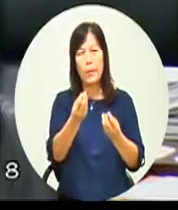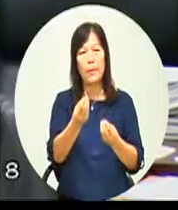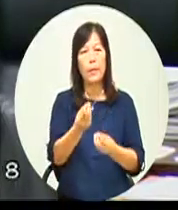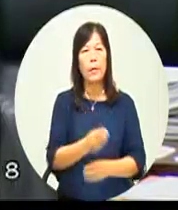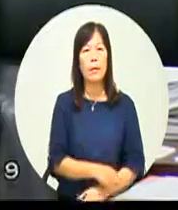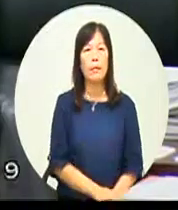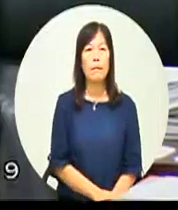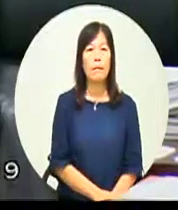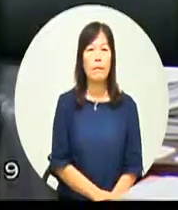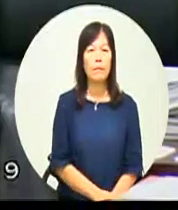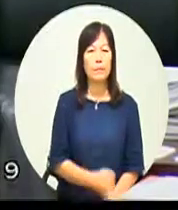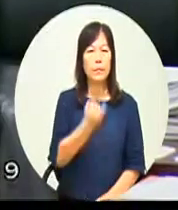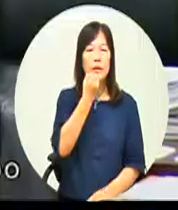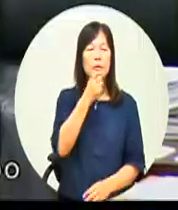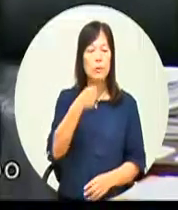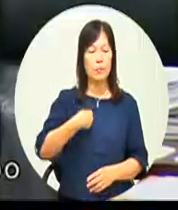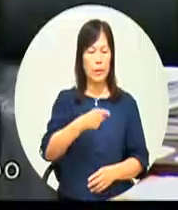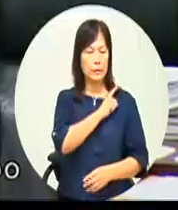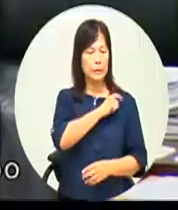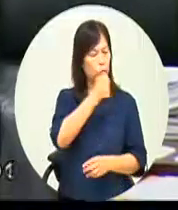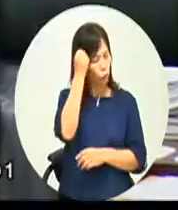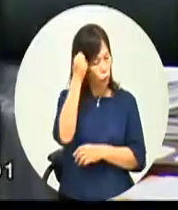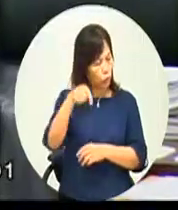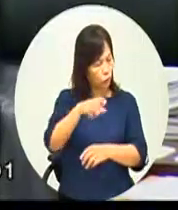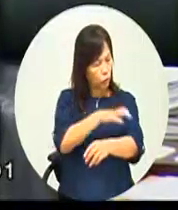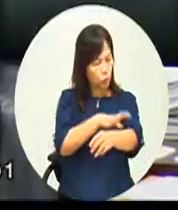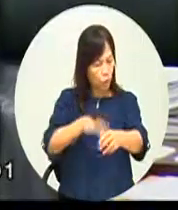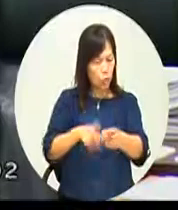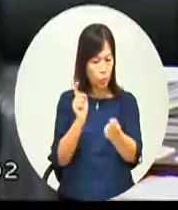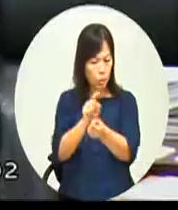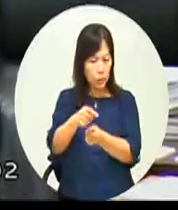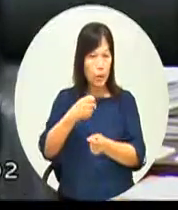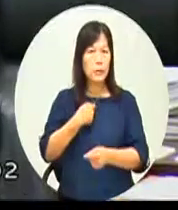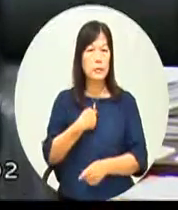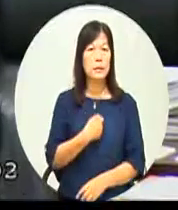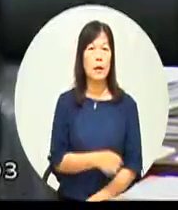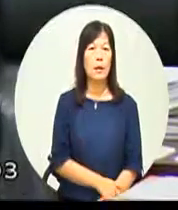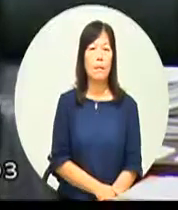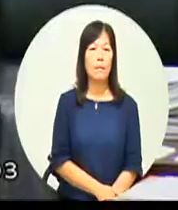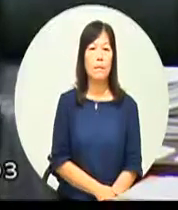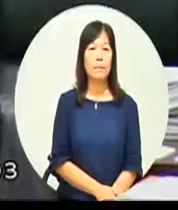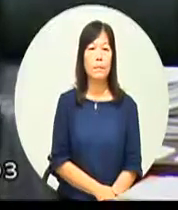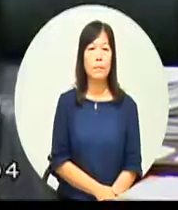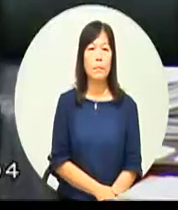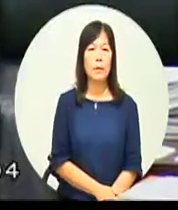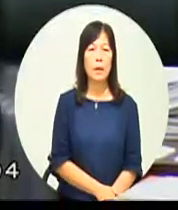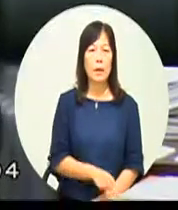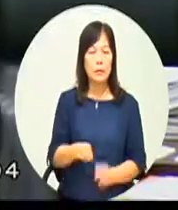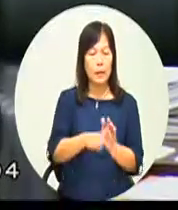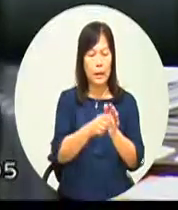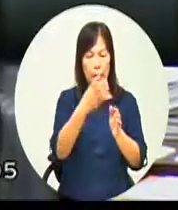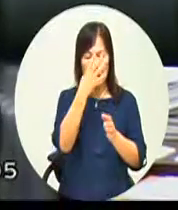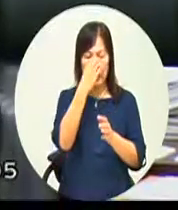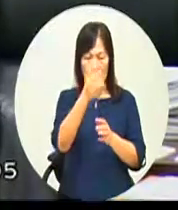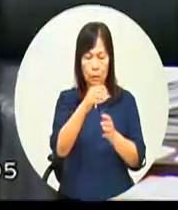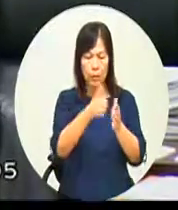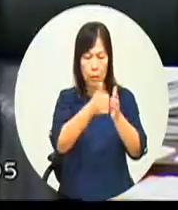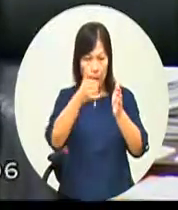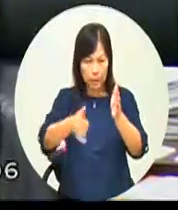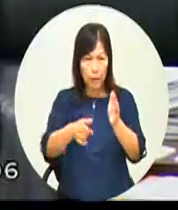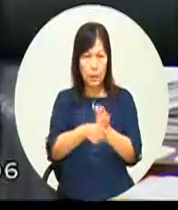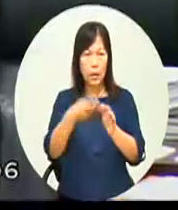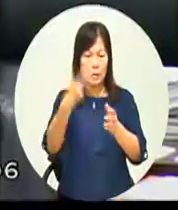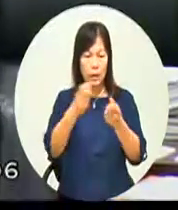是以我们自己在地左营的人的了解，其实会在高铁站下车然后又开